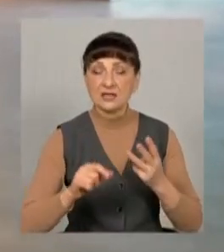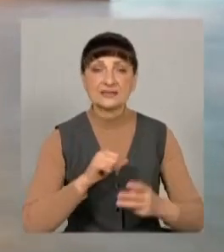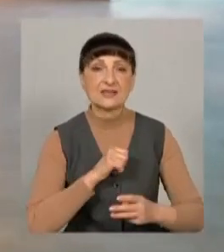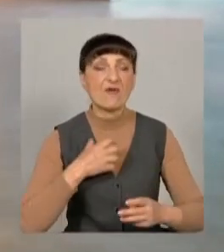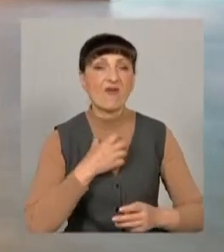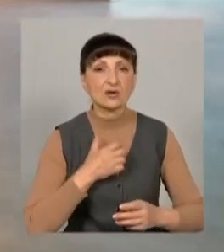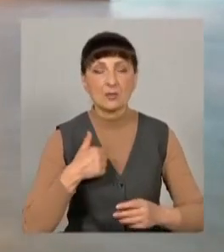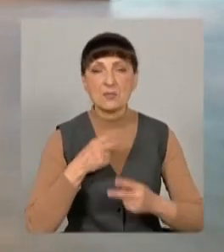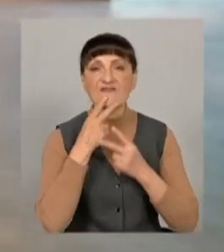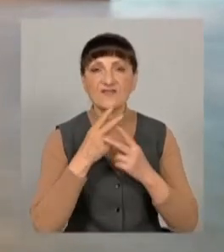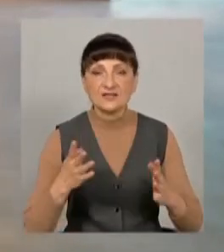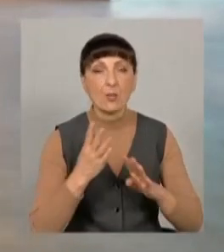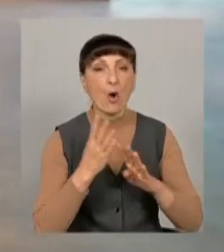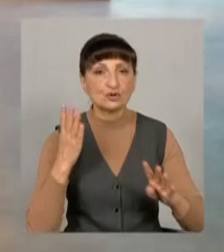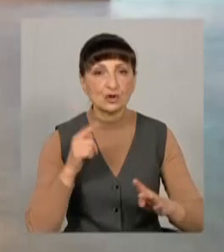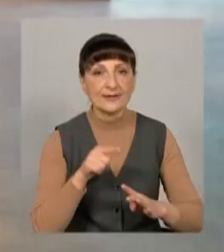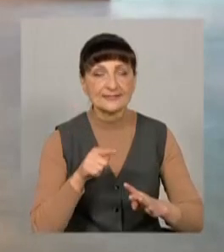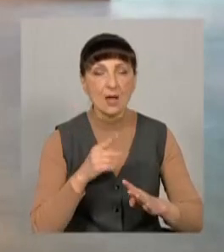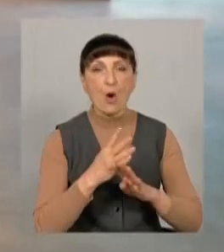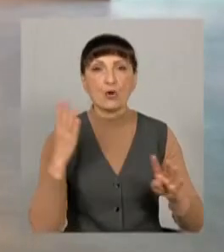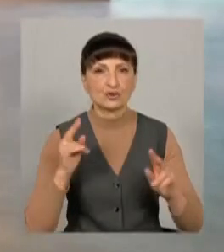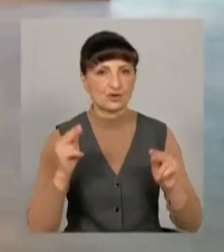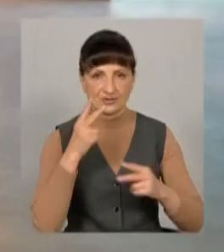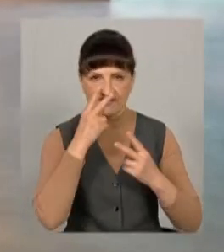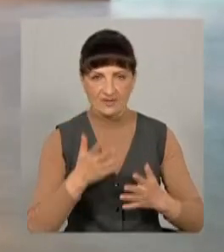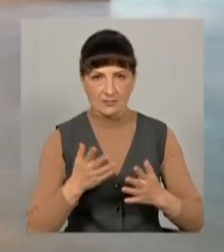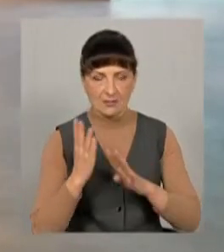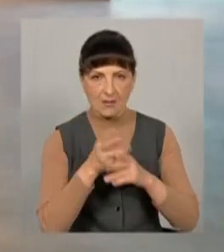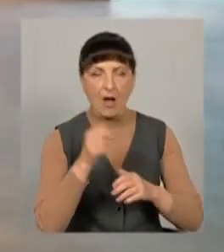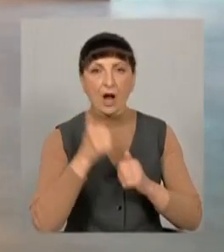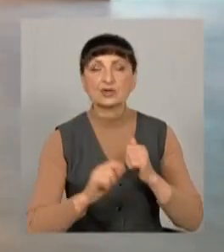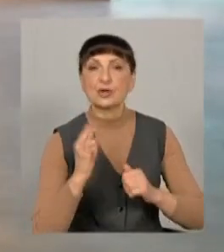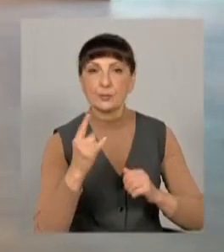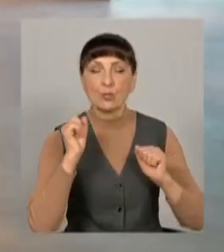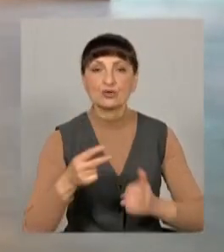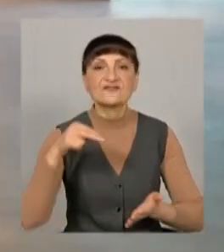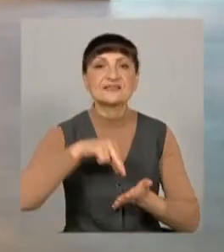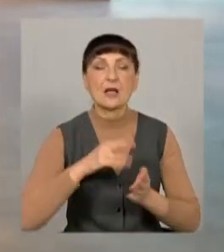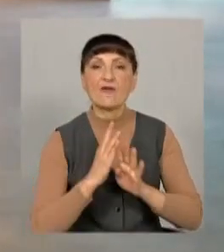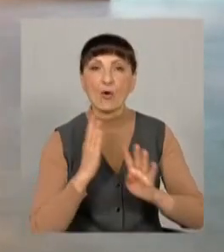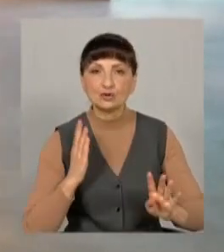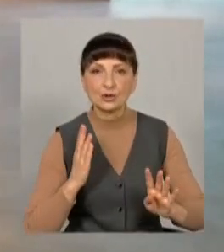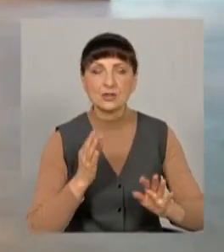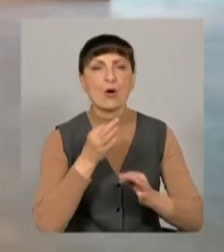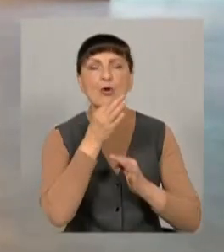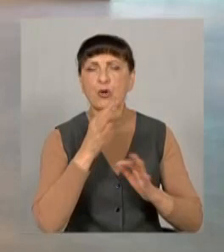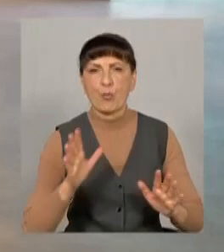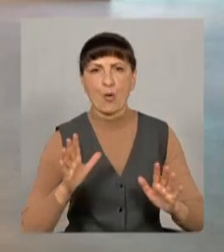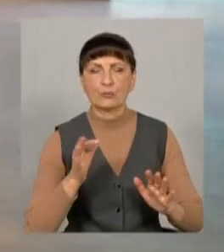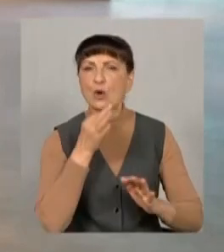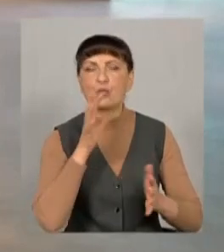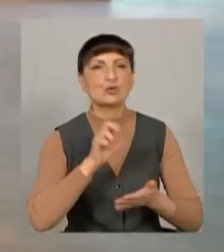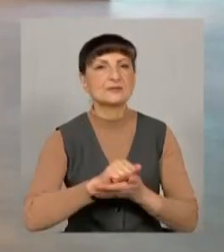немаловажное, то, что мы видим очередь, очередь прозрачная. Теперь каждый ребенок может встать в очередь к любому поставщику на любую